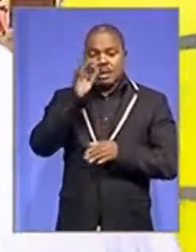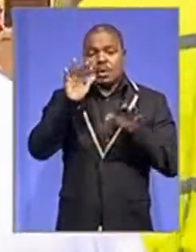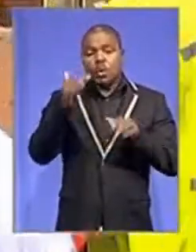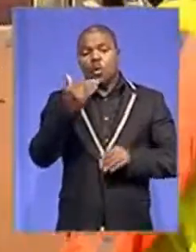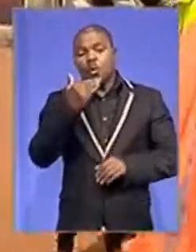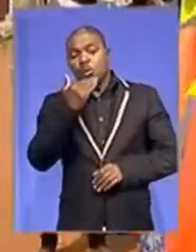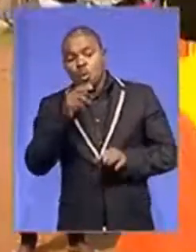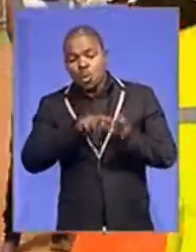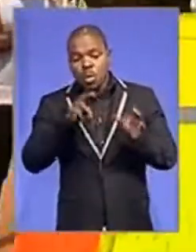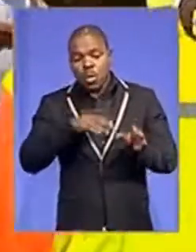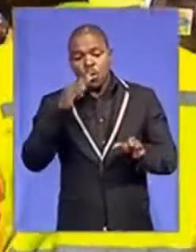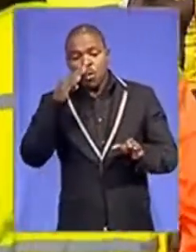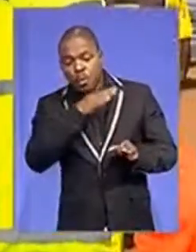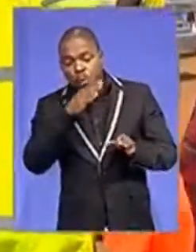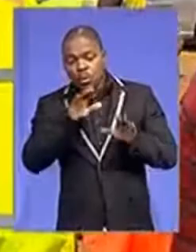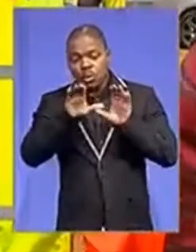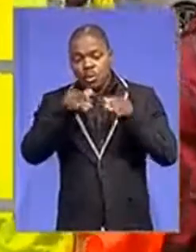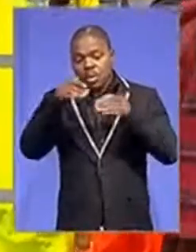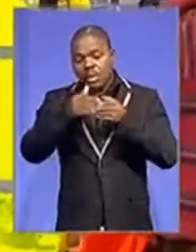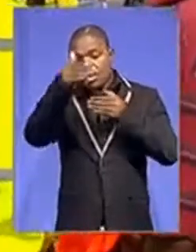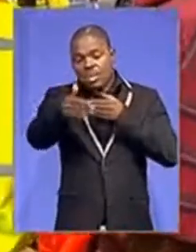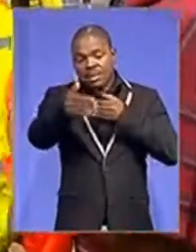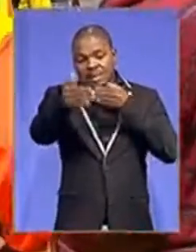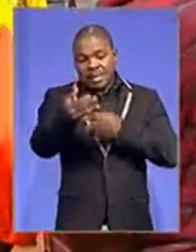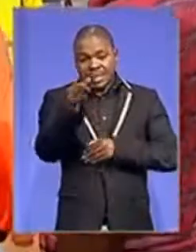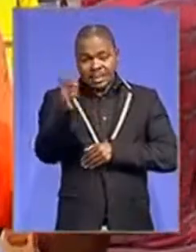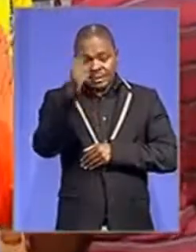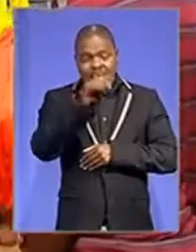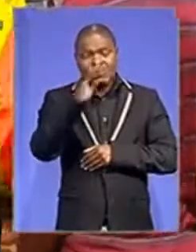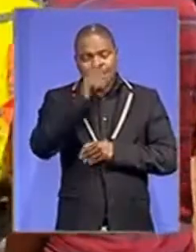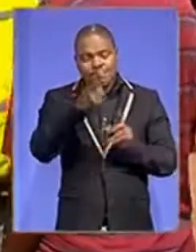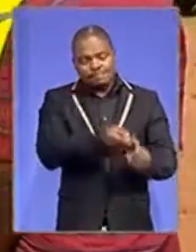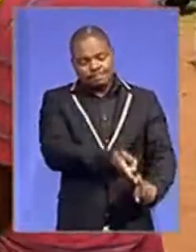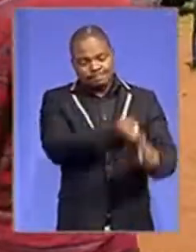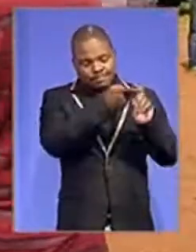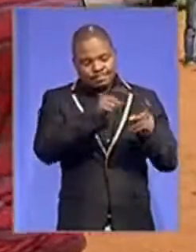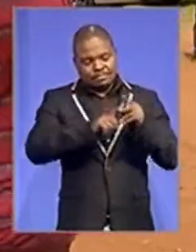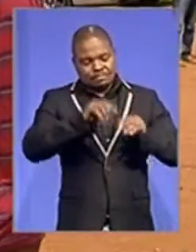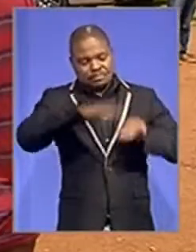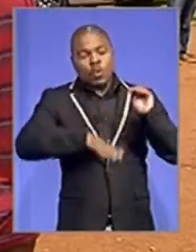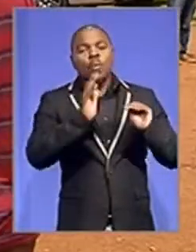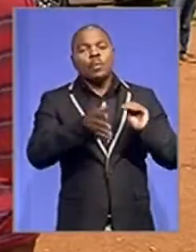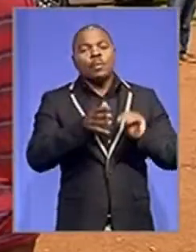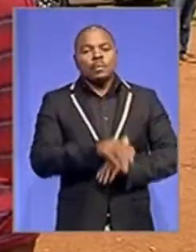mesebetsi ya bona mokgeng nakong e badilweng ba tla kginwa le ho qoswa ke mokga.